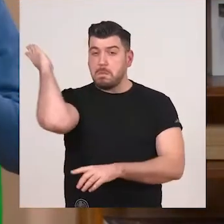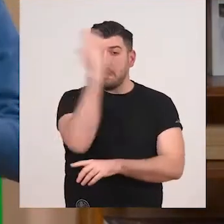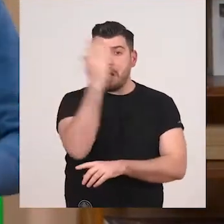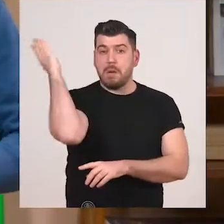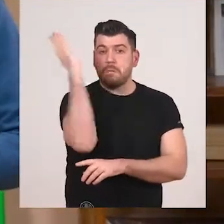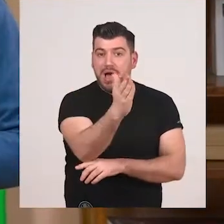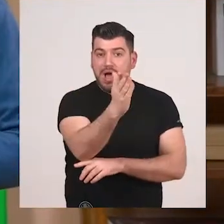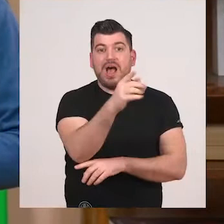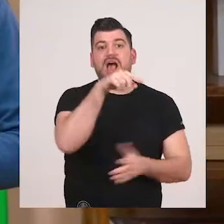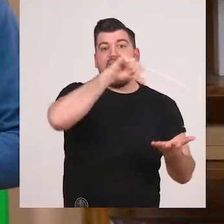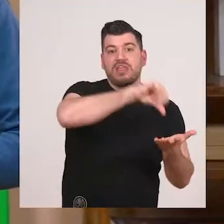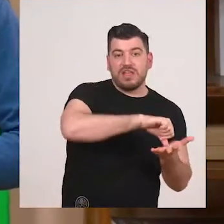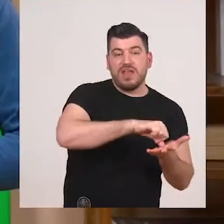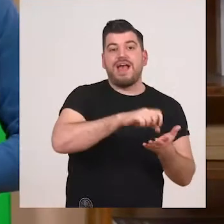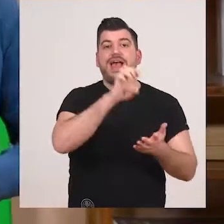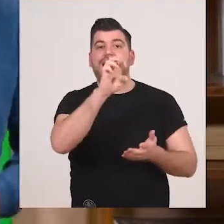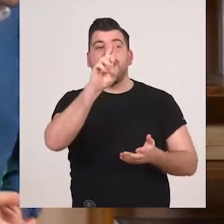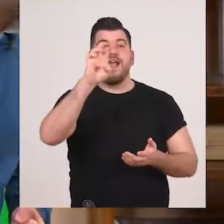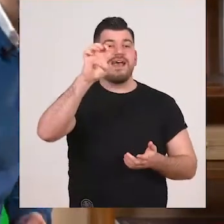που βοηθήσανε τους επαναστάτες.